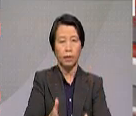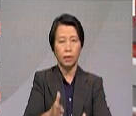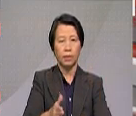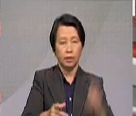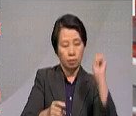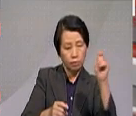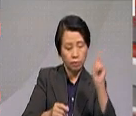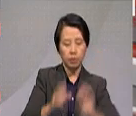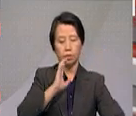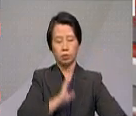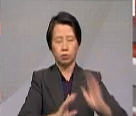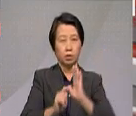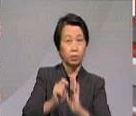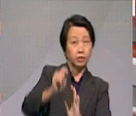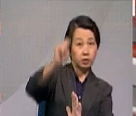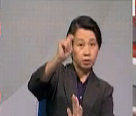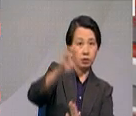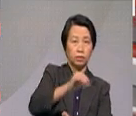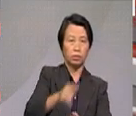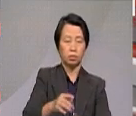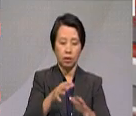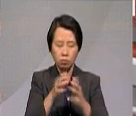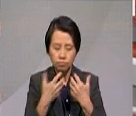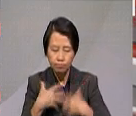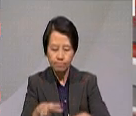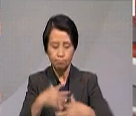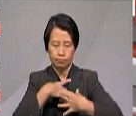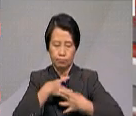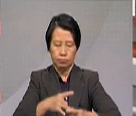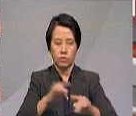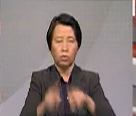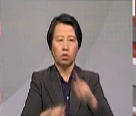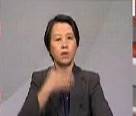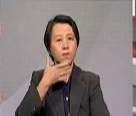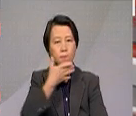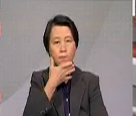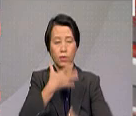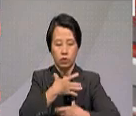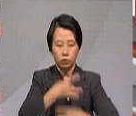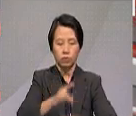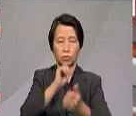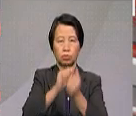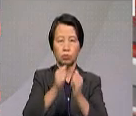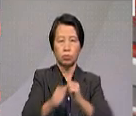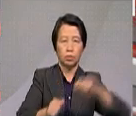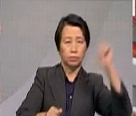yang bercita-cita tinggi sekaligus memupuk minat golongan muda terhadap sukan itu.